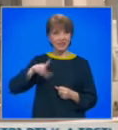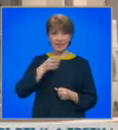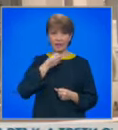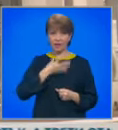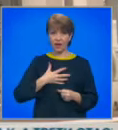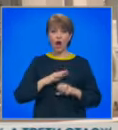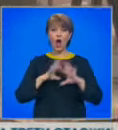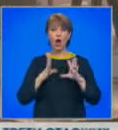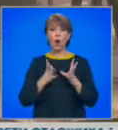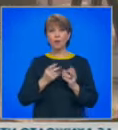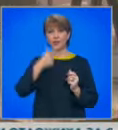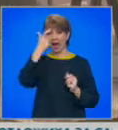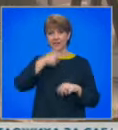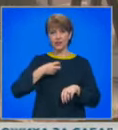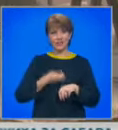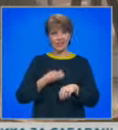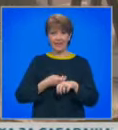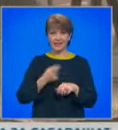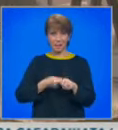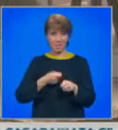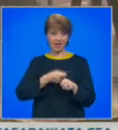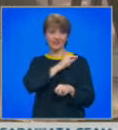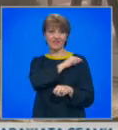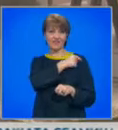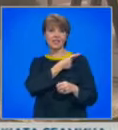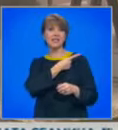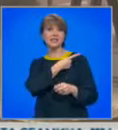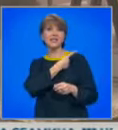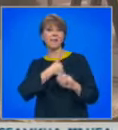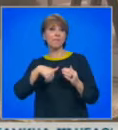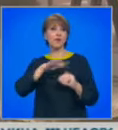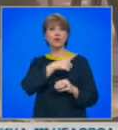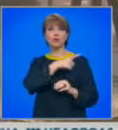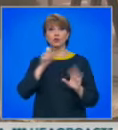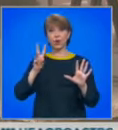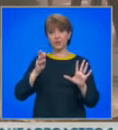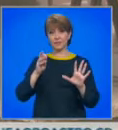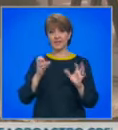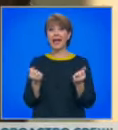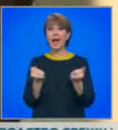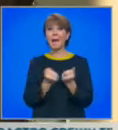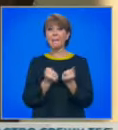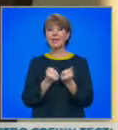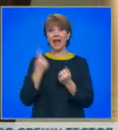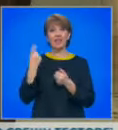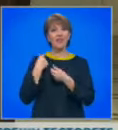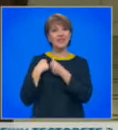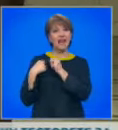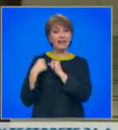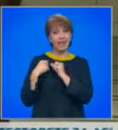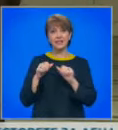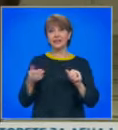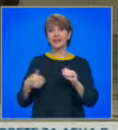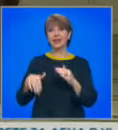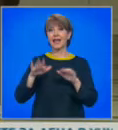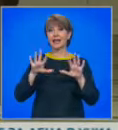общо практикуващите лекари, които поставят ваксини, са повече от 180, а местата в Сандански са над 10. По думите му,